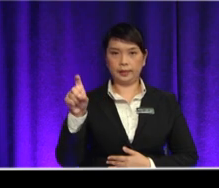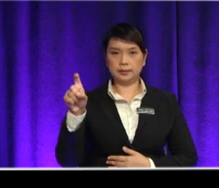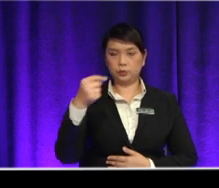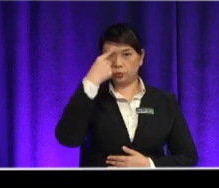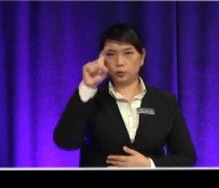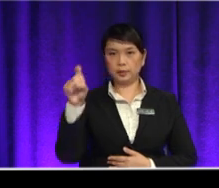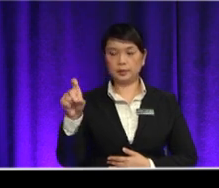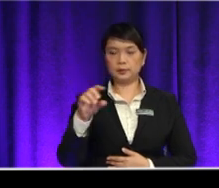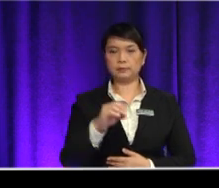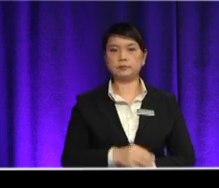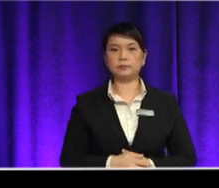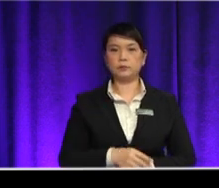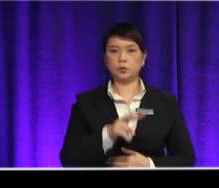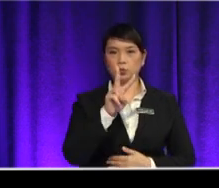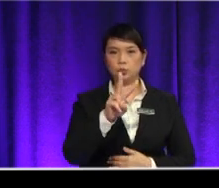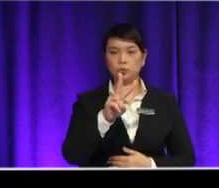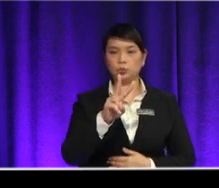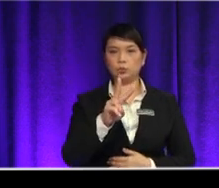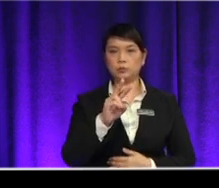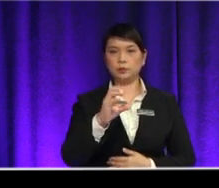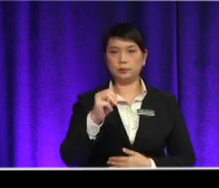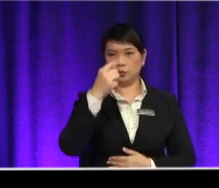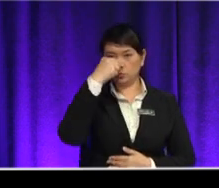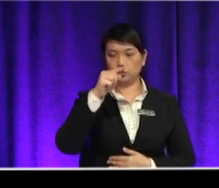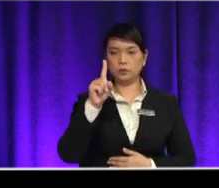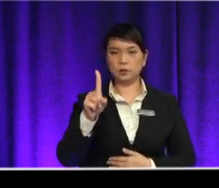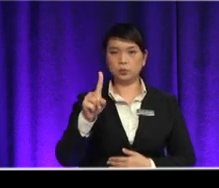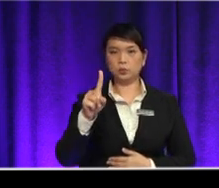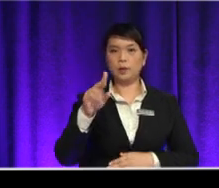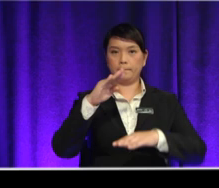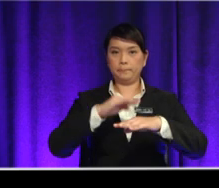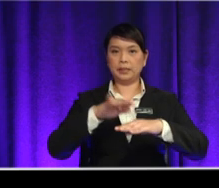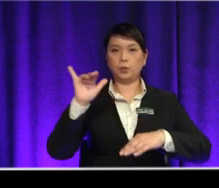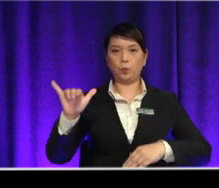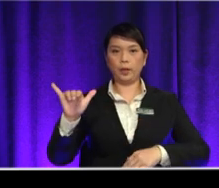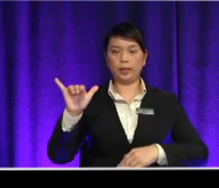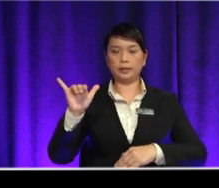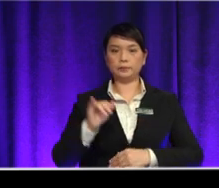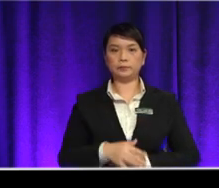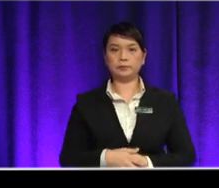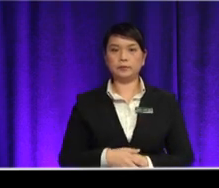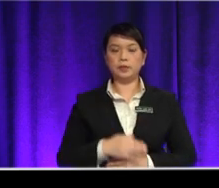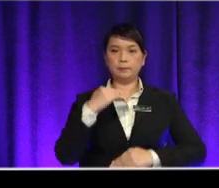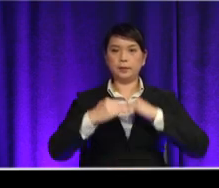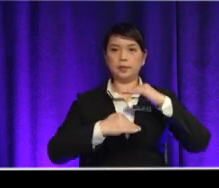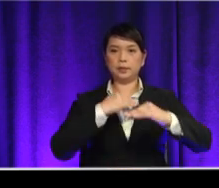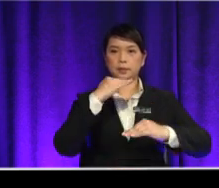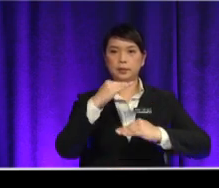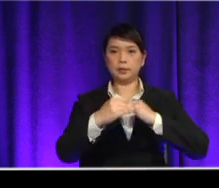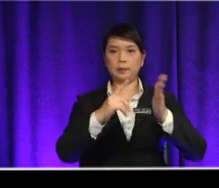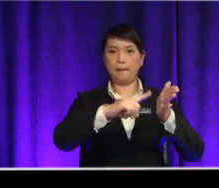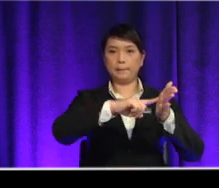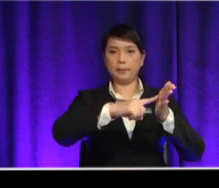kepada seorang peserta pada paksi Y. Itu yang pertama. Mesti bina paksi dulu.